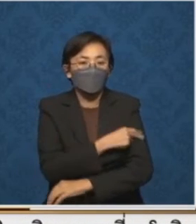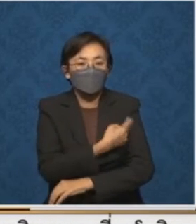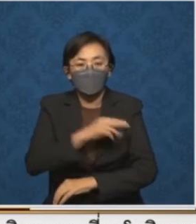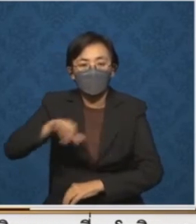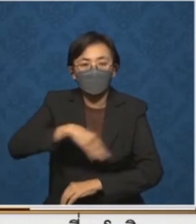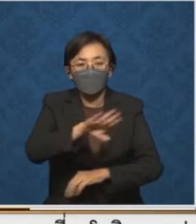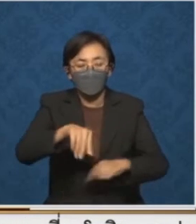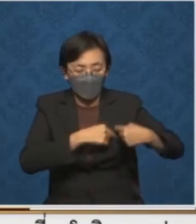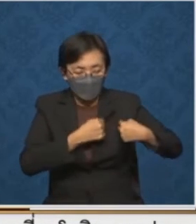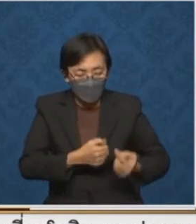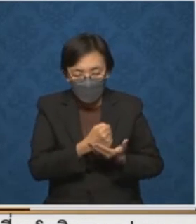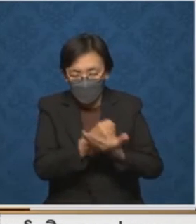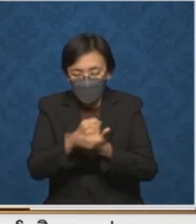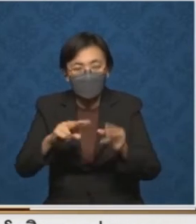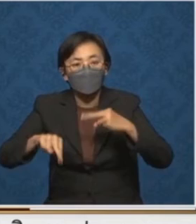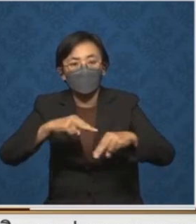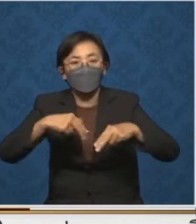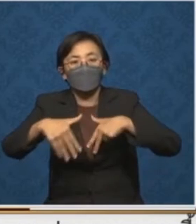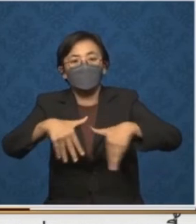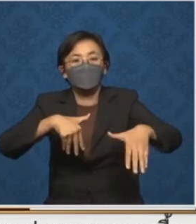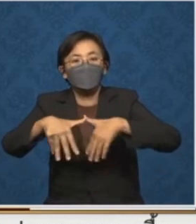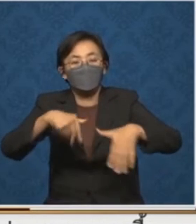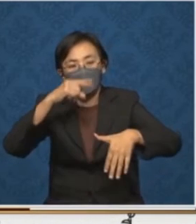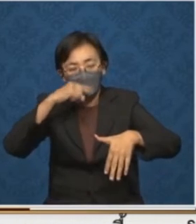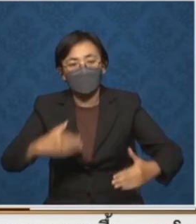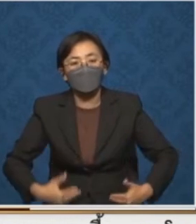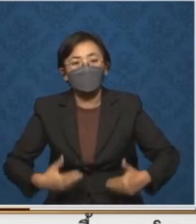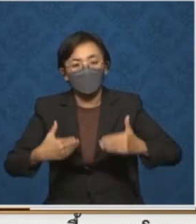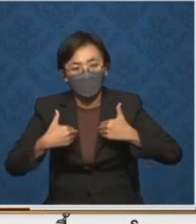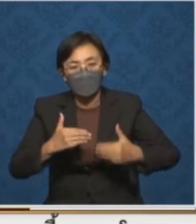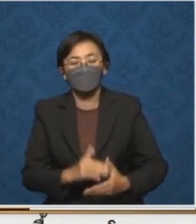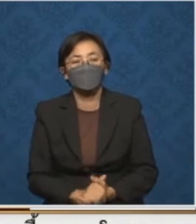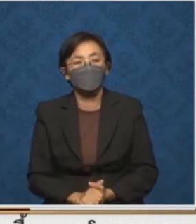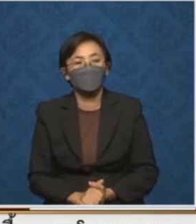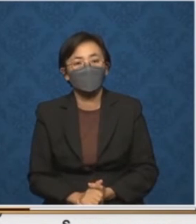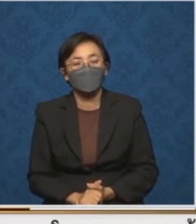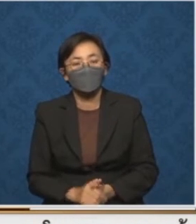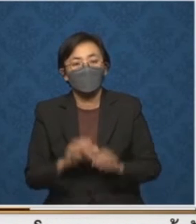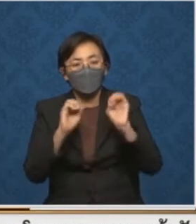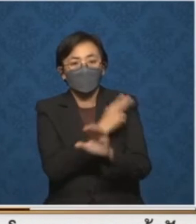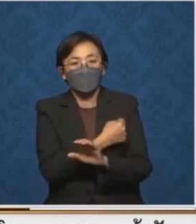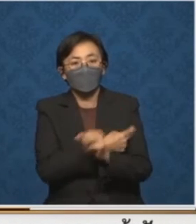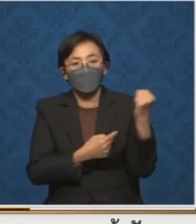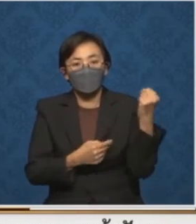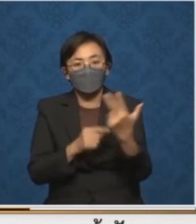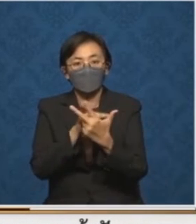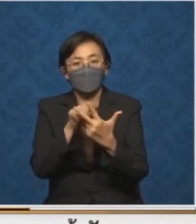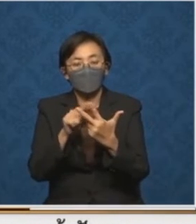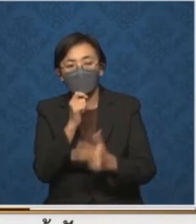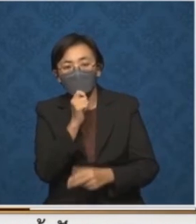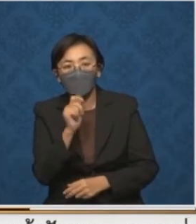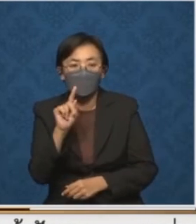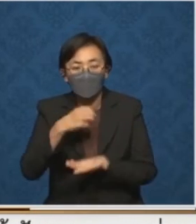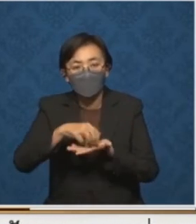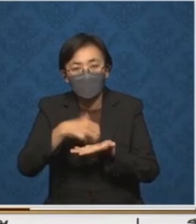บ ตรงนี้นะครบ เป็วาสารทางการแพทย์ที่มีชื่อเสียงกลองโลกเหือนกันครัเขาบอกว่า